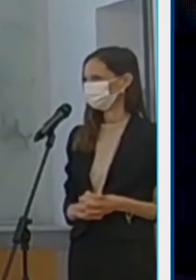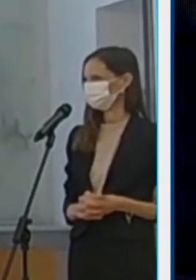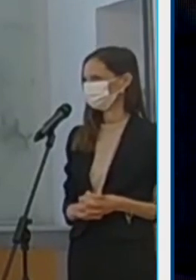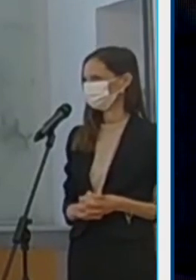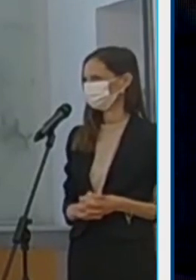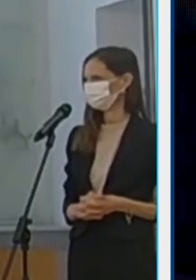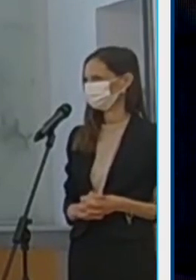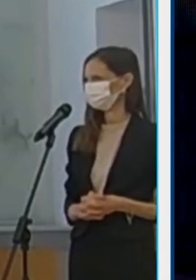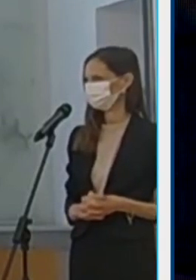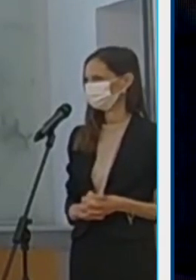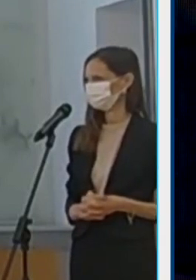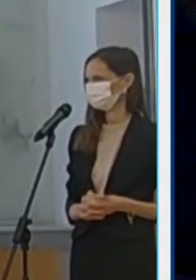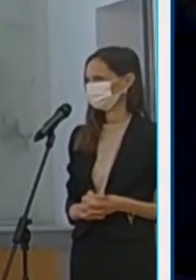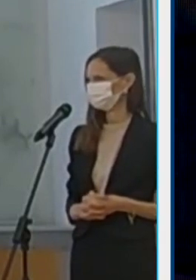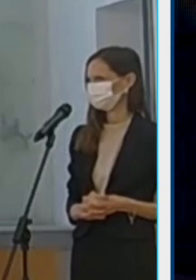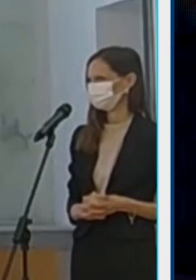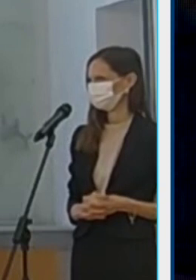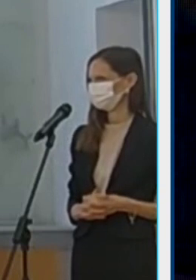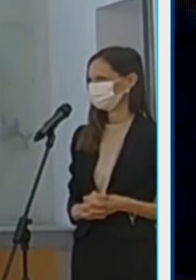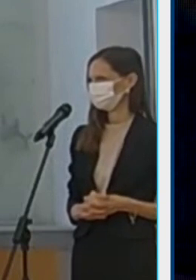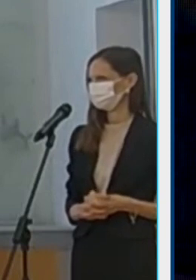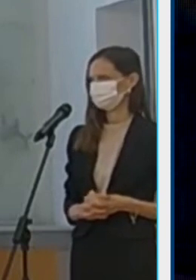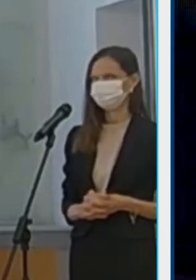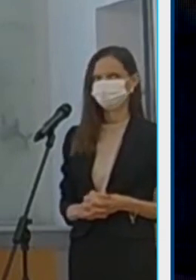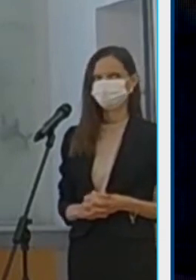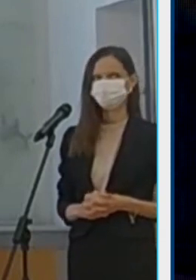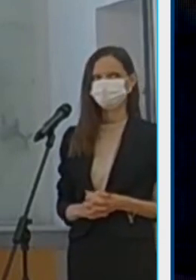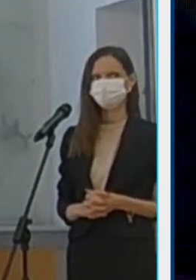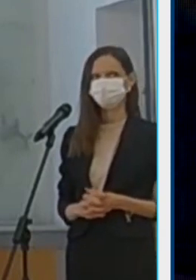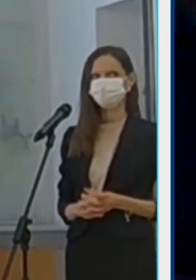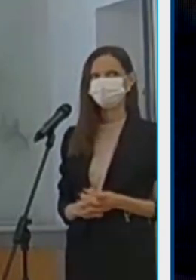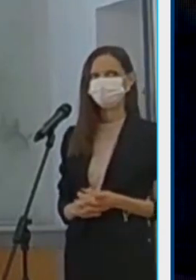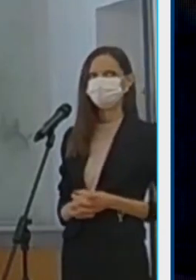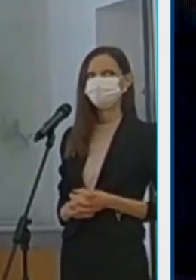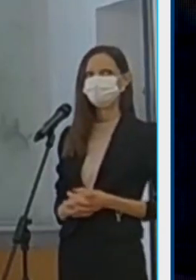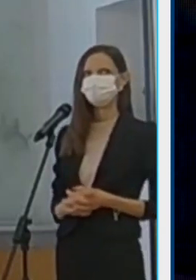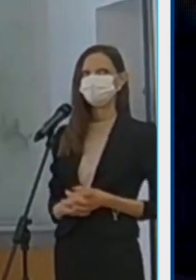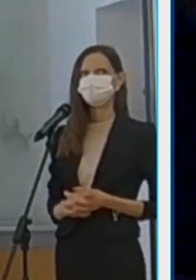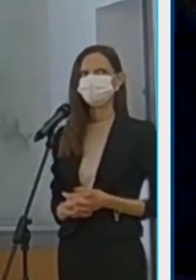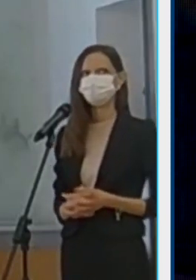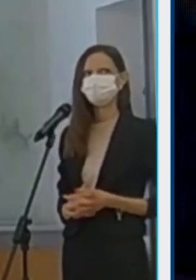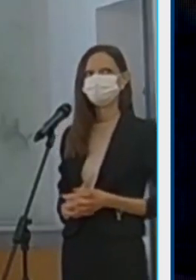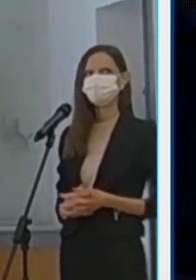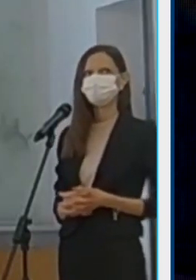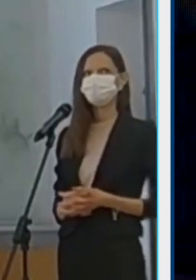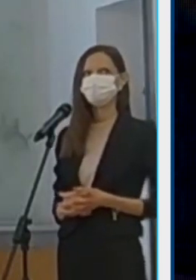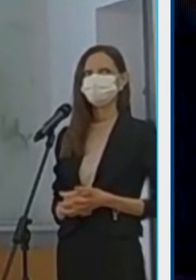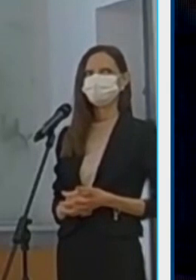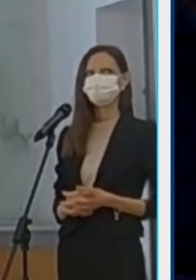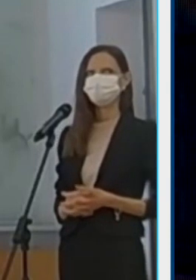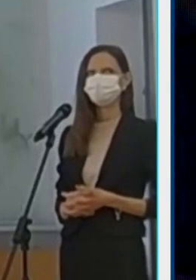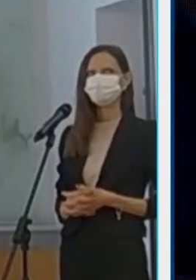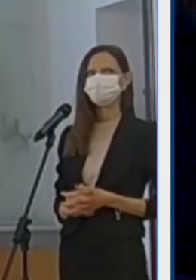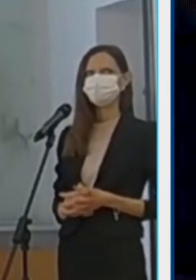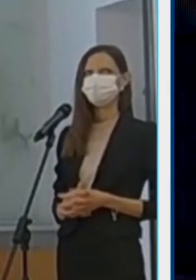nosilni temi slovenskega predsedstva in tudi obravnavani na uradnih vrhih